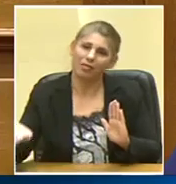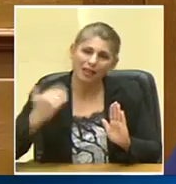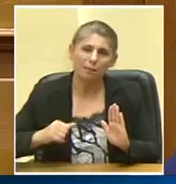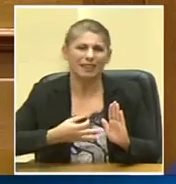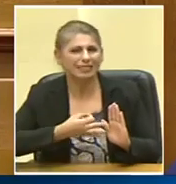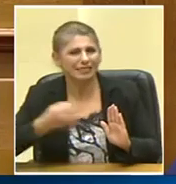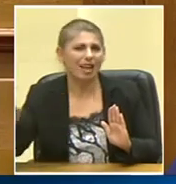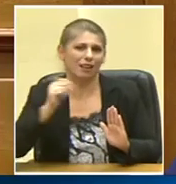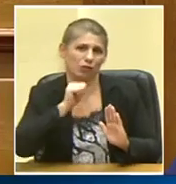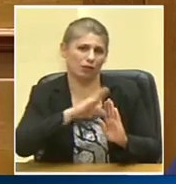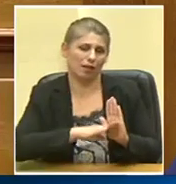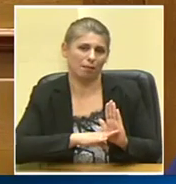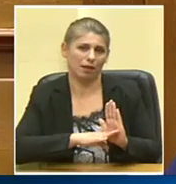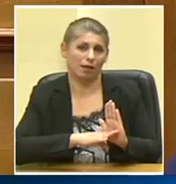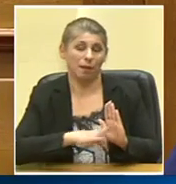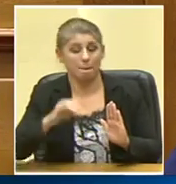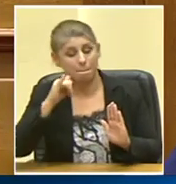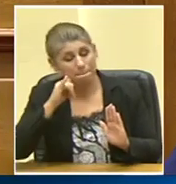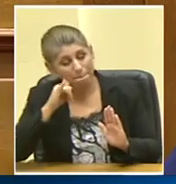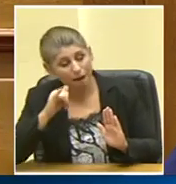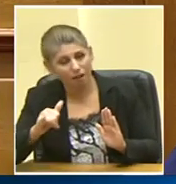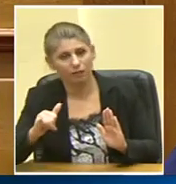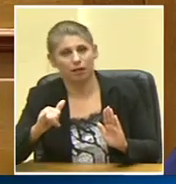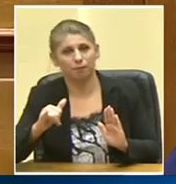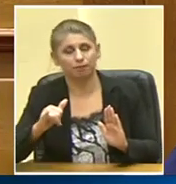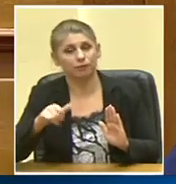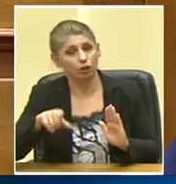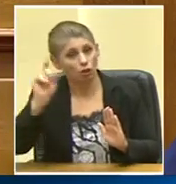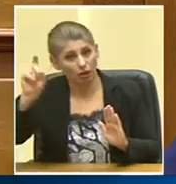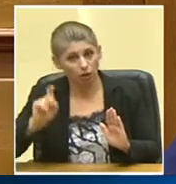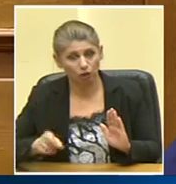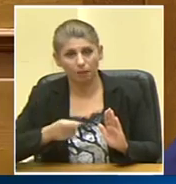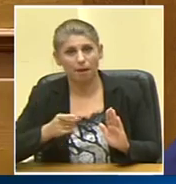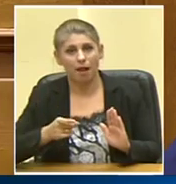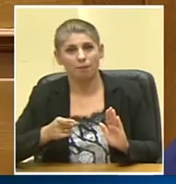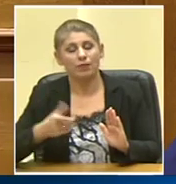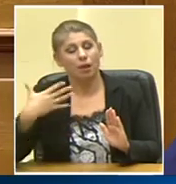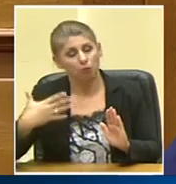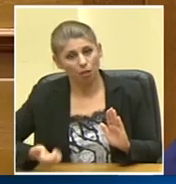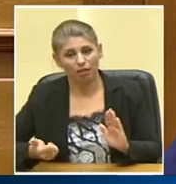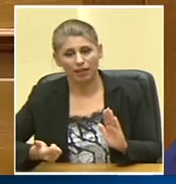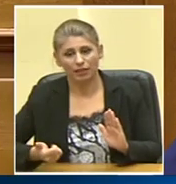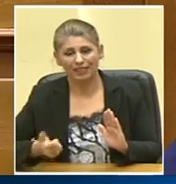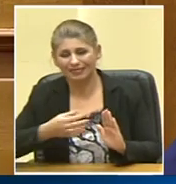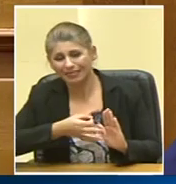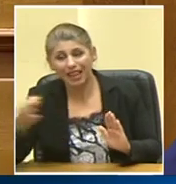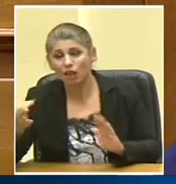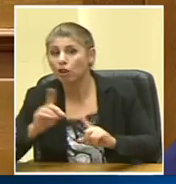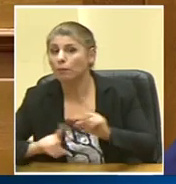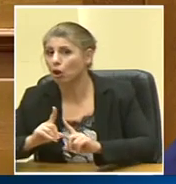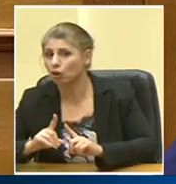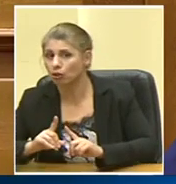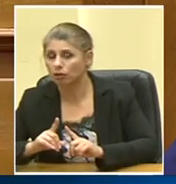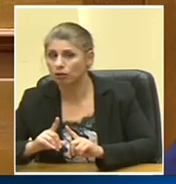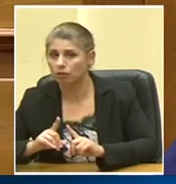Σύνταγμα. Διότι πάντοτε το ερώτημα που θα προβάλλει αμήλικτο είναι τέλειο για ποιον.